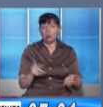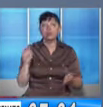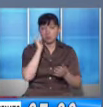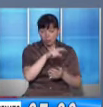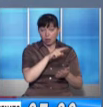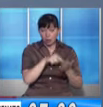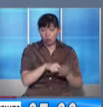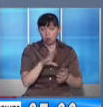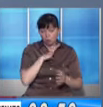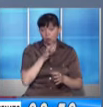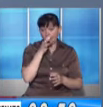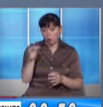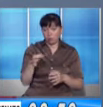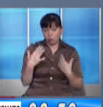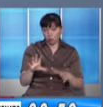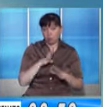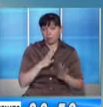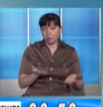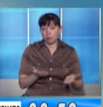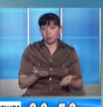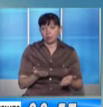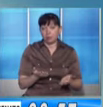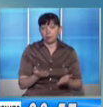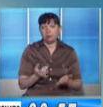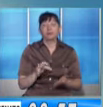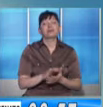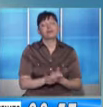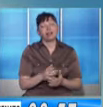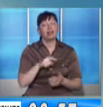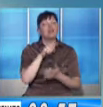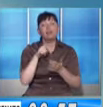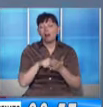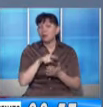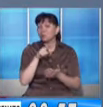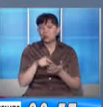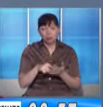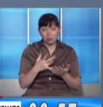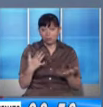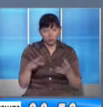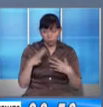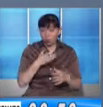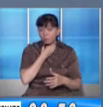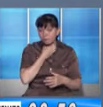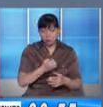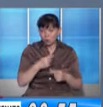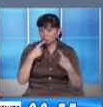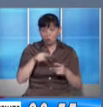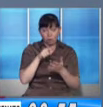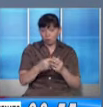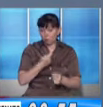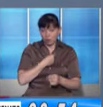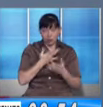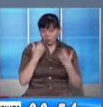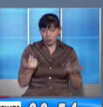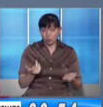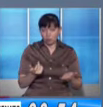răspuns nemijlocit de la domnul Usate. Consider că deci, telespectatorii întrebările s-au epuizat la dumneavoastră, altceva nu aveți să